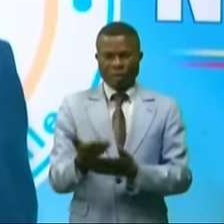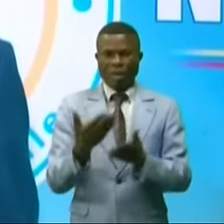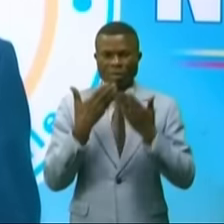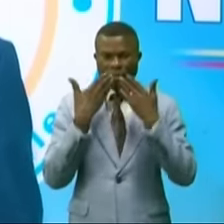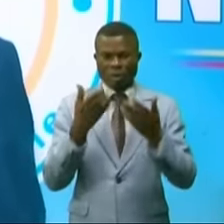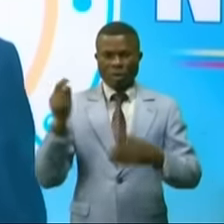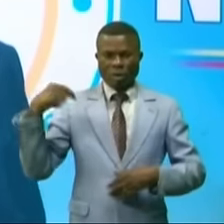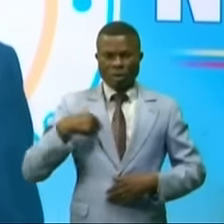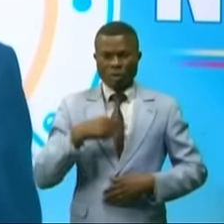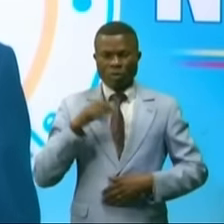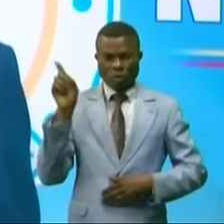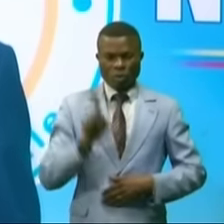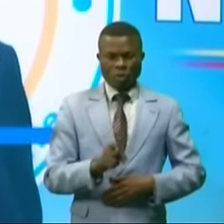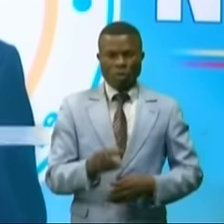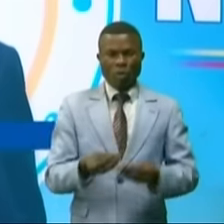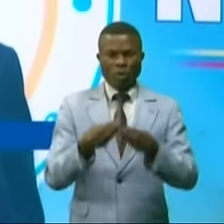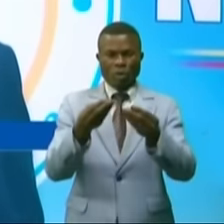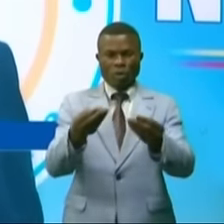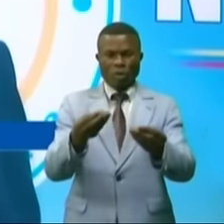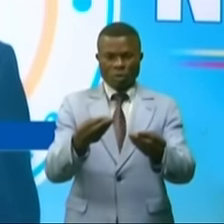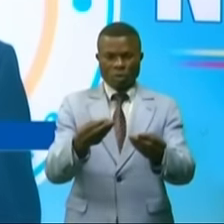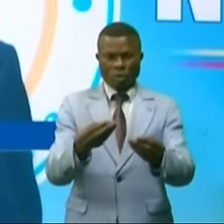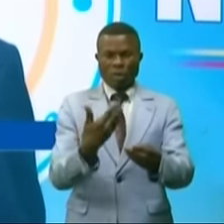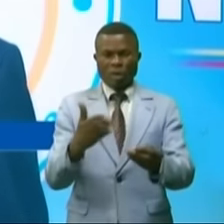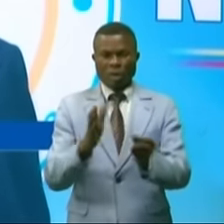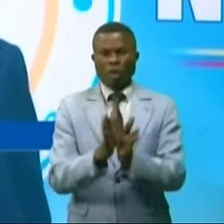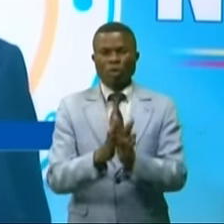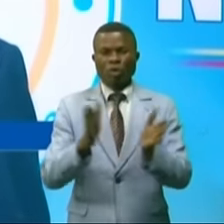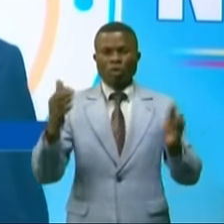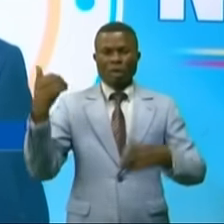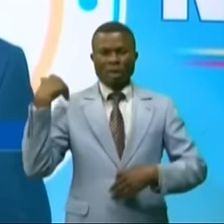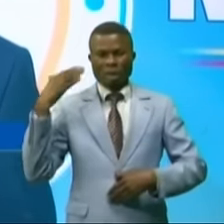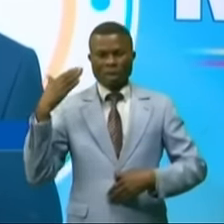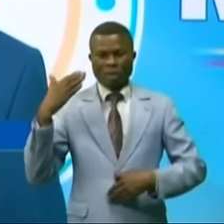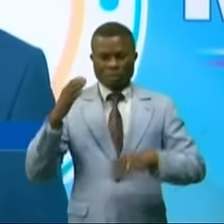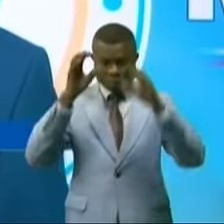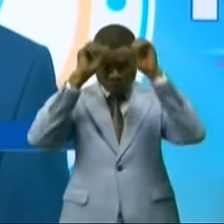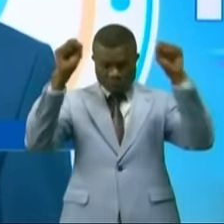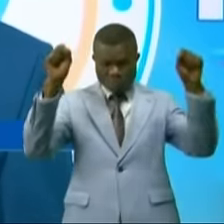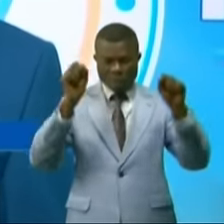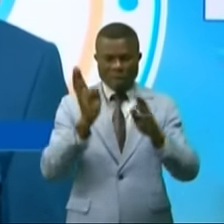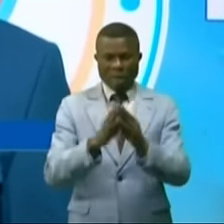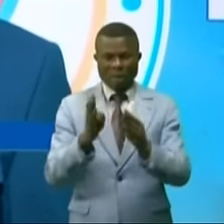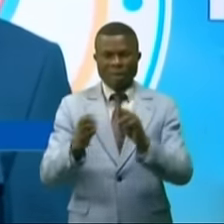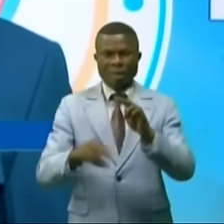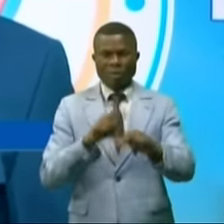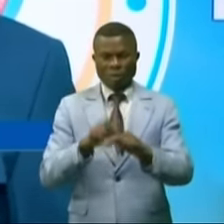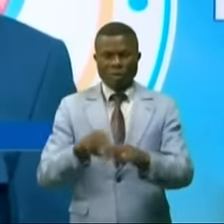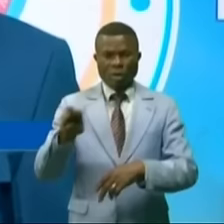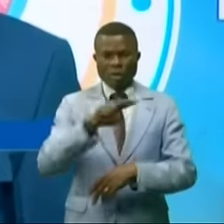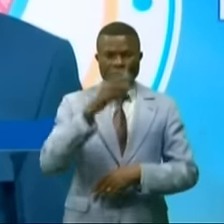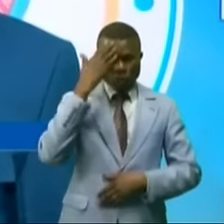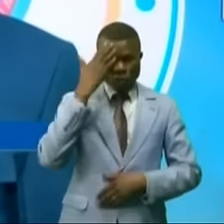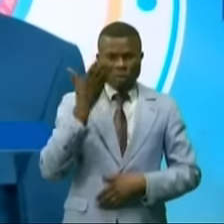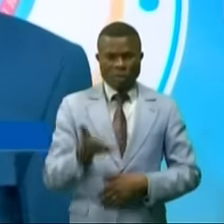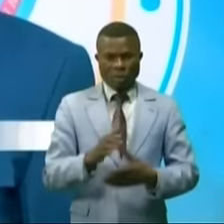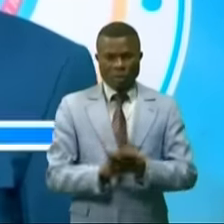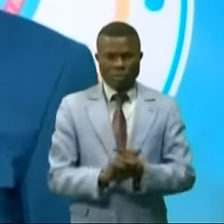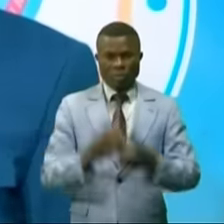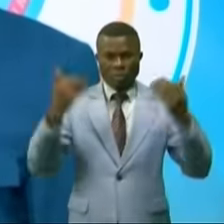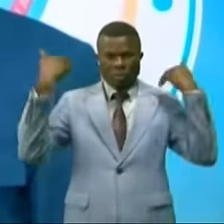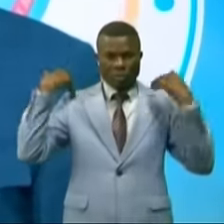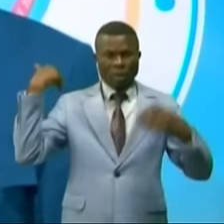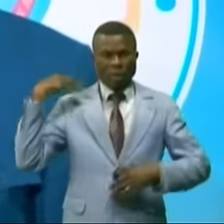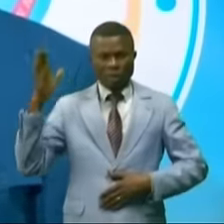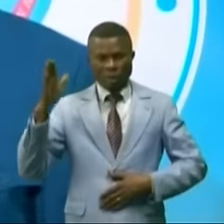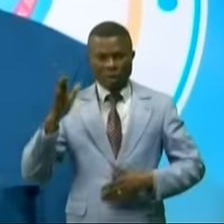Nous sommes venus déposer les sceaux officiels à l'honneur président de l'Assemblée nationale. Comme vous le savez, le chef de